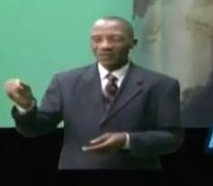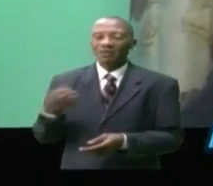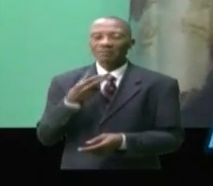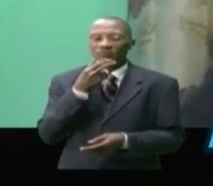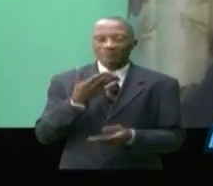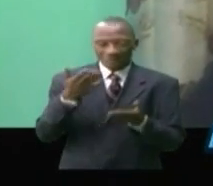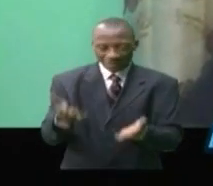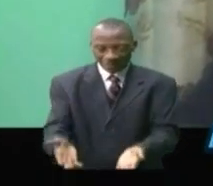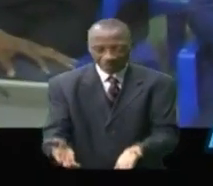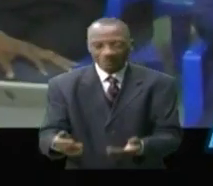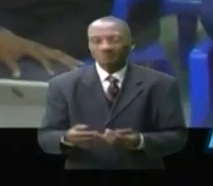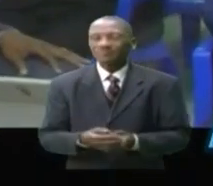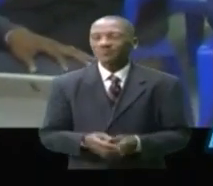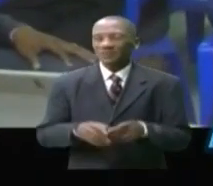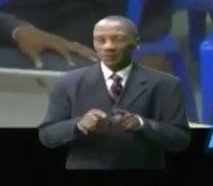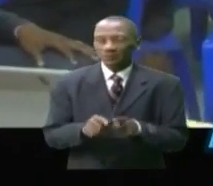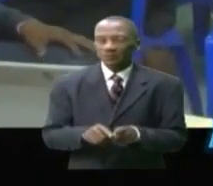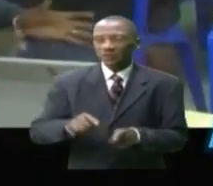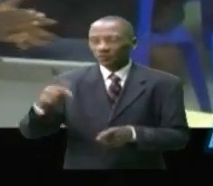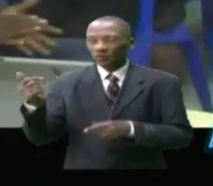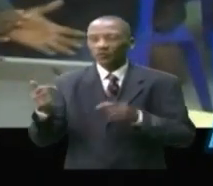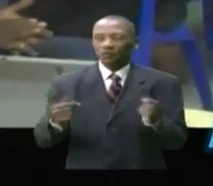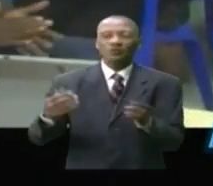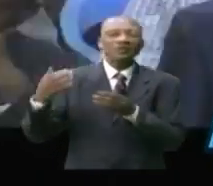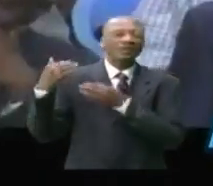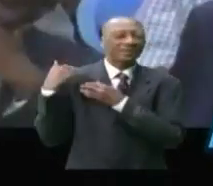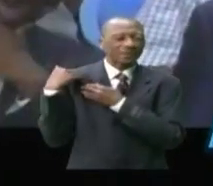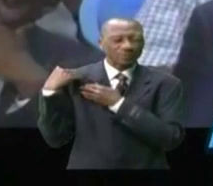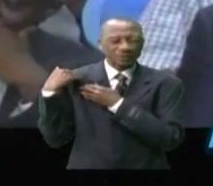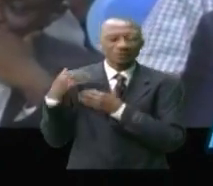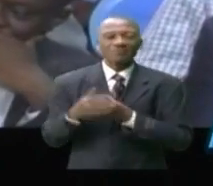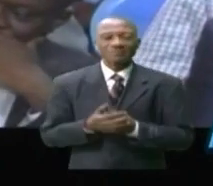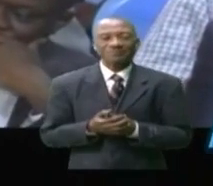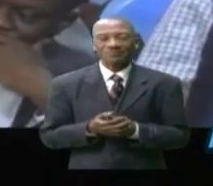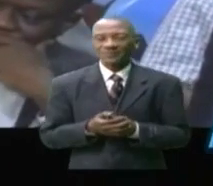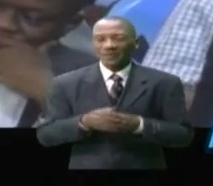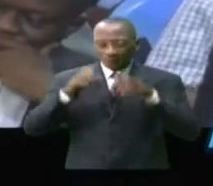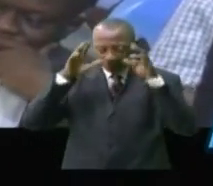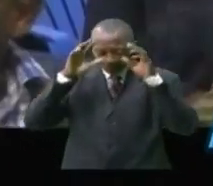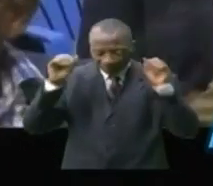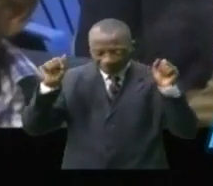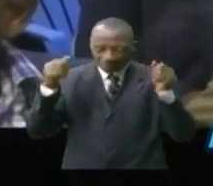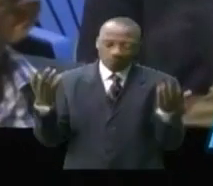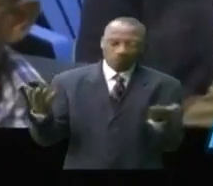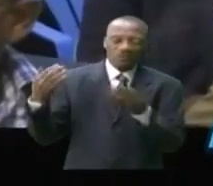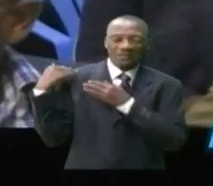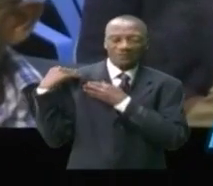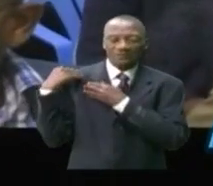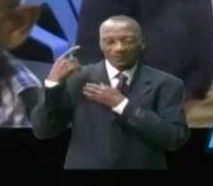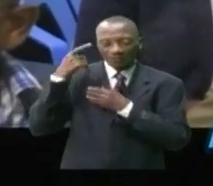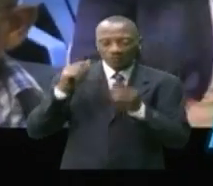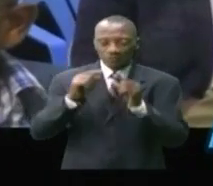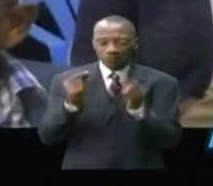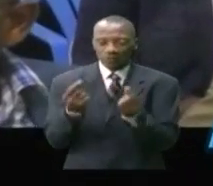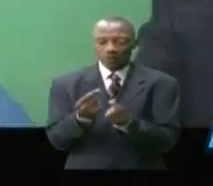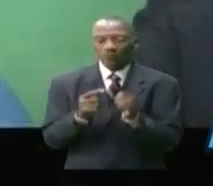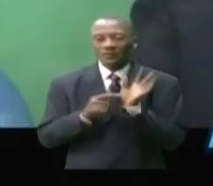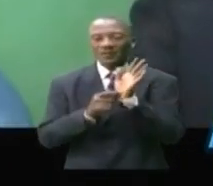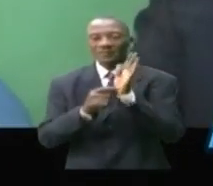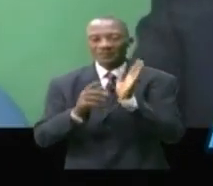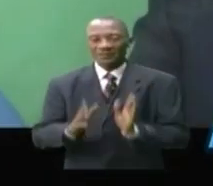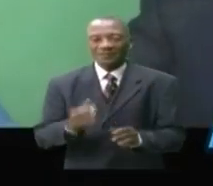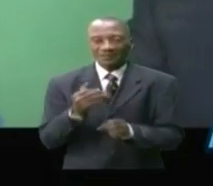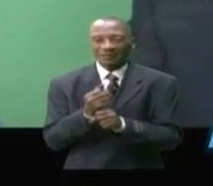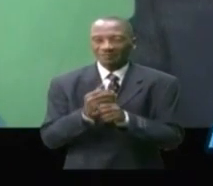Kankoundé, des agents et cadre de la CNSS. Le président de la délégation syndicale Entra Emmanuel Kalambaï Kassongo a remercié